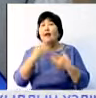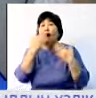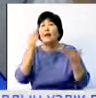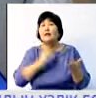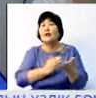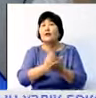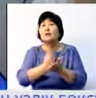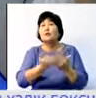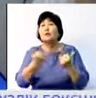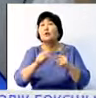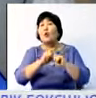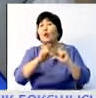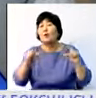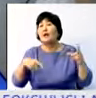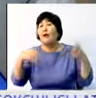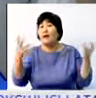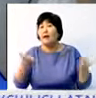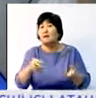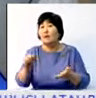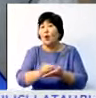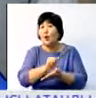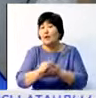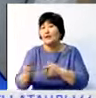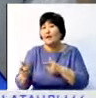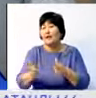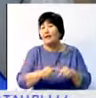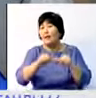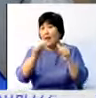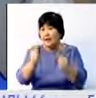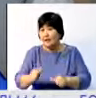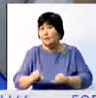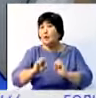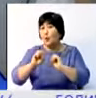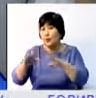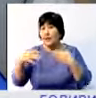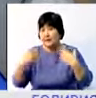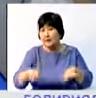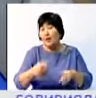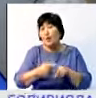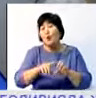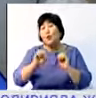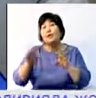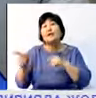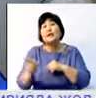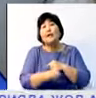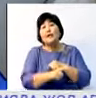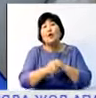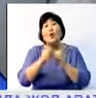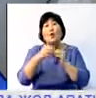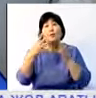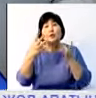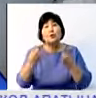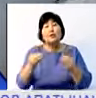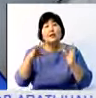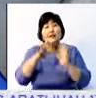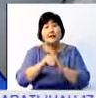қызмет көрсету орталығына қажетті құжаттарды дайындап, рәсімдеп өткіздім. Ол өткізгеннен кейін 15 күннің ішінде